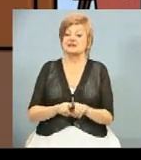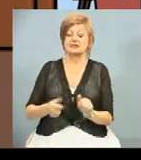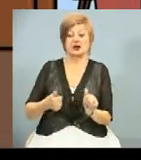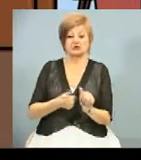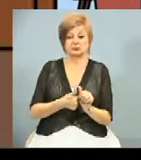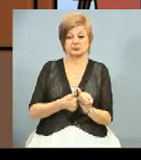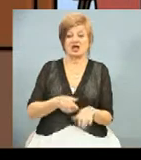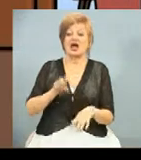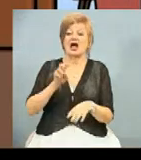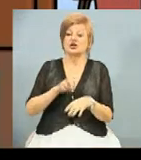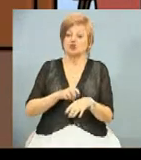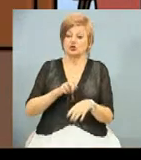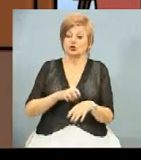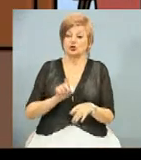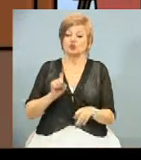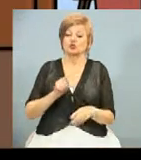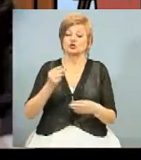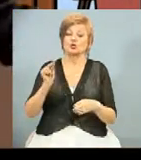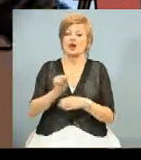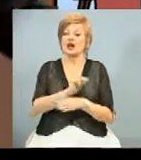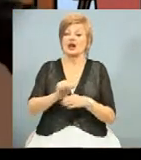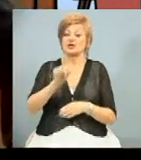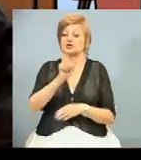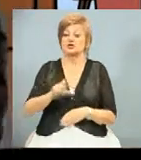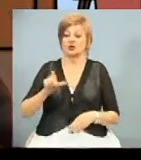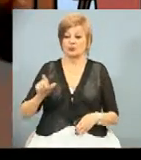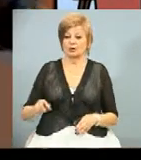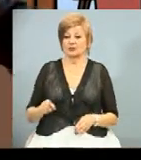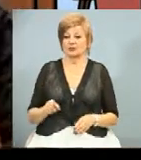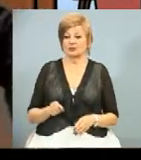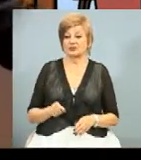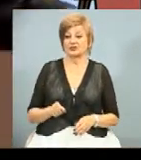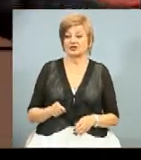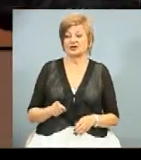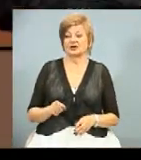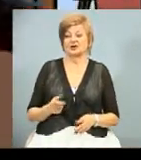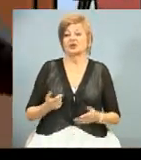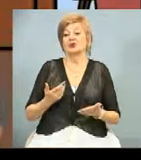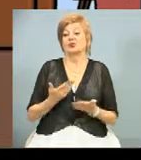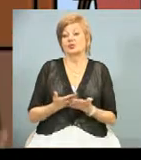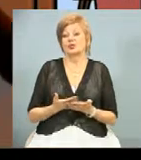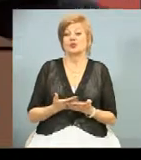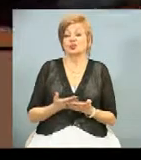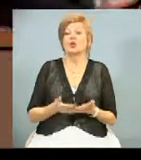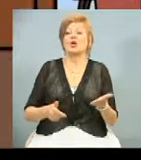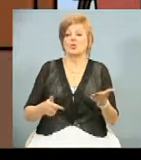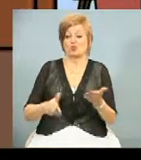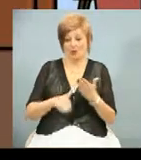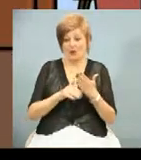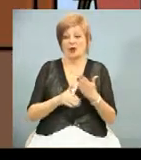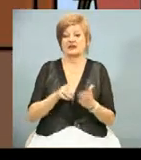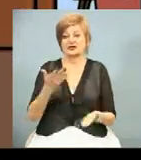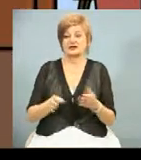Врач, это доктор, который лечит людей. Не очень они помогают. По вторникам они не